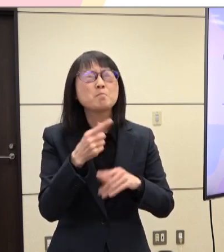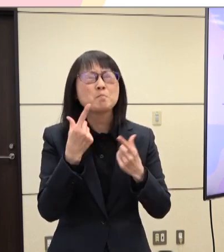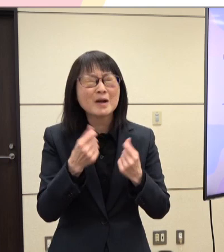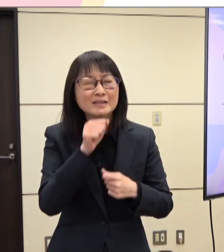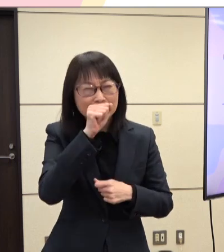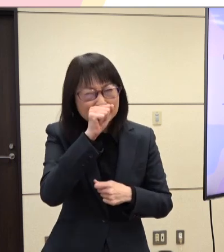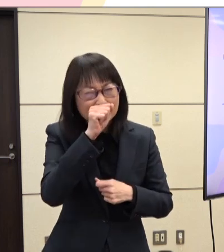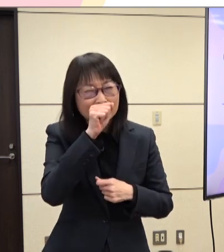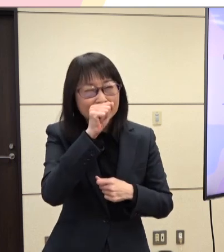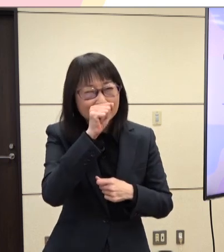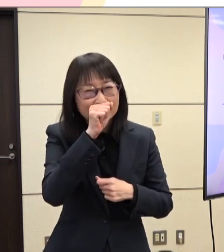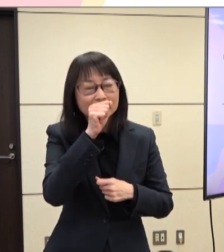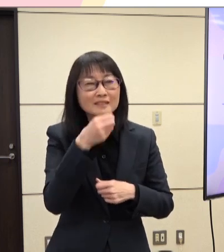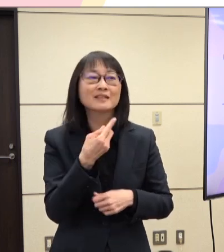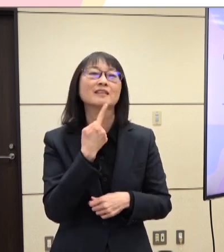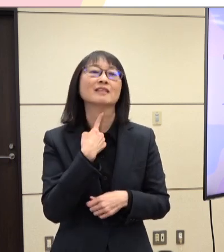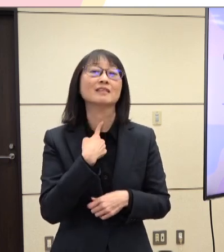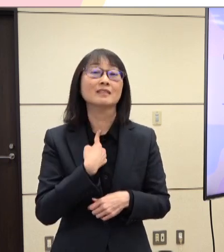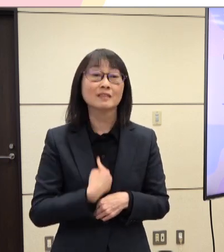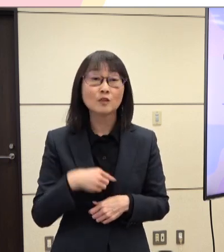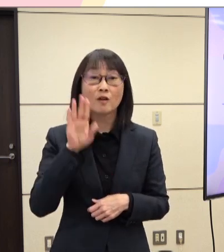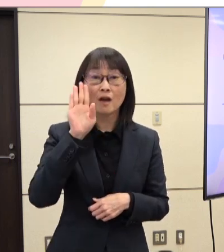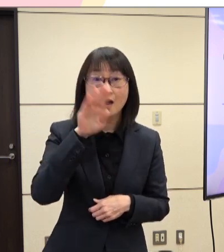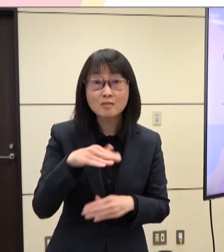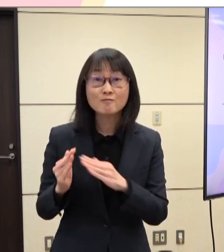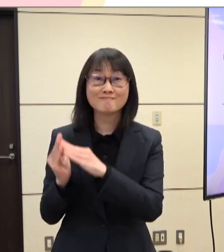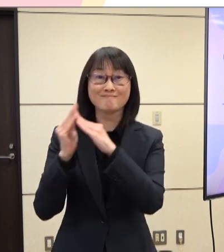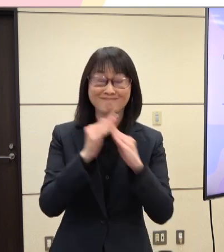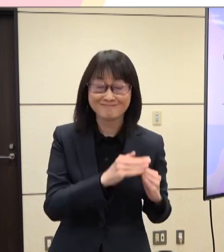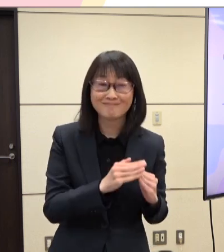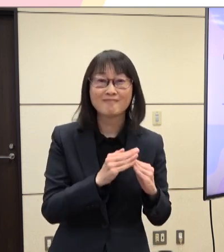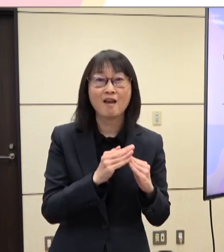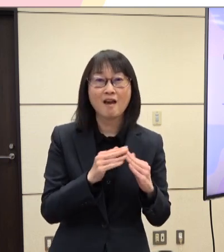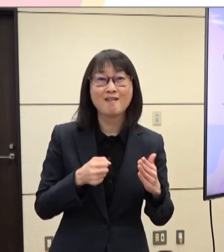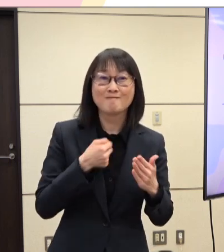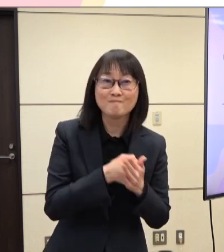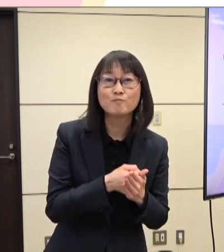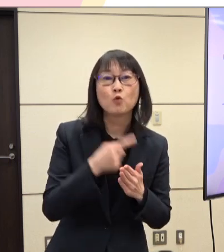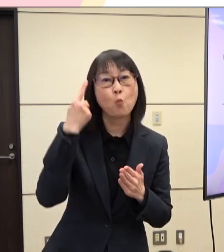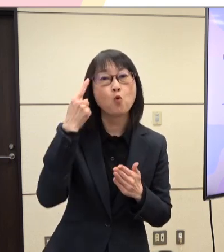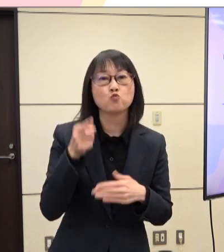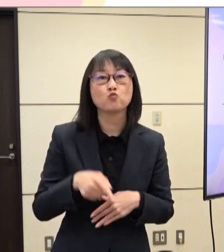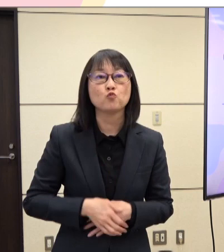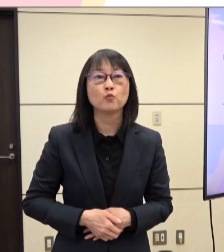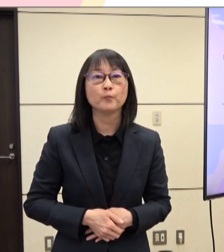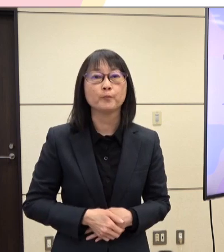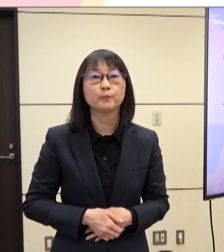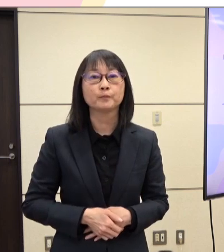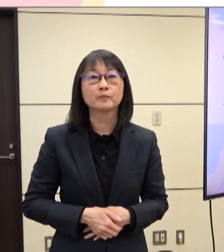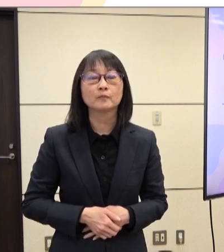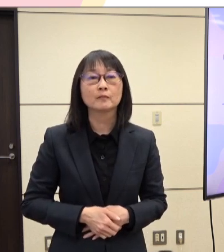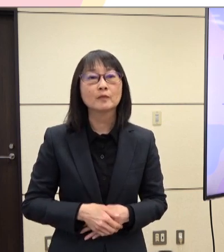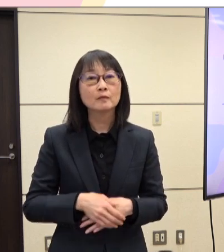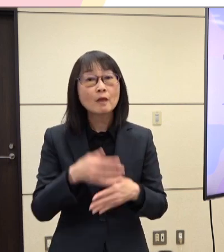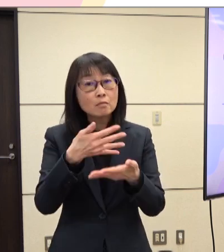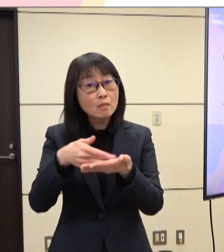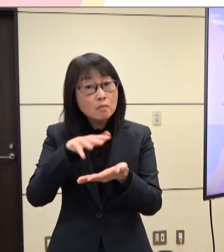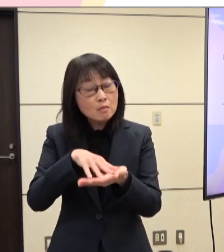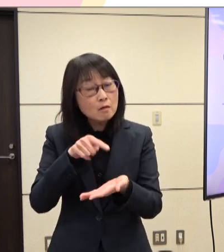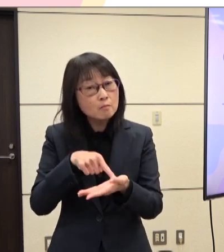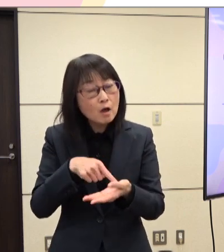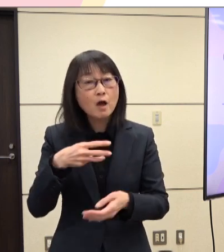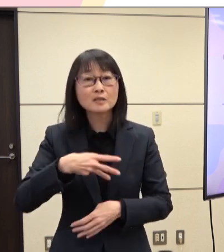報なり支援策というのがやっぱり必要なんだろうというふうに思っています。 ありがとうございます。データに関してなんですが、